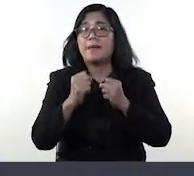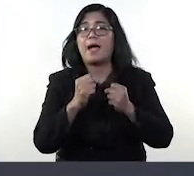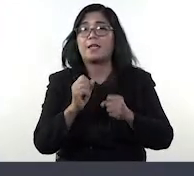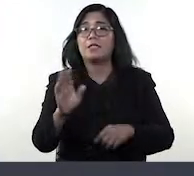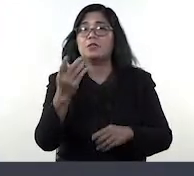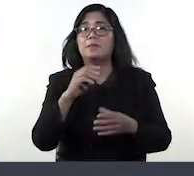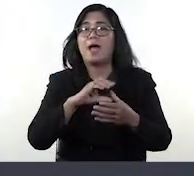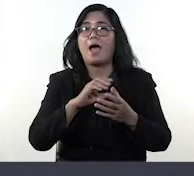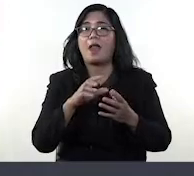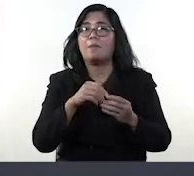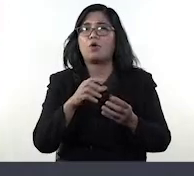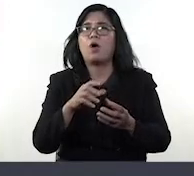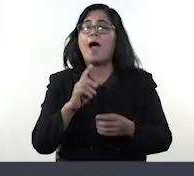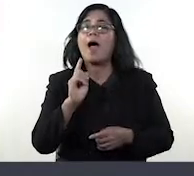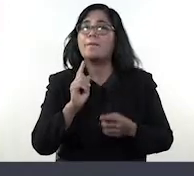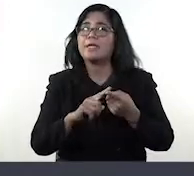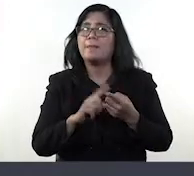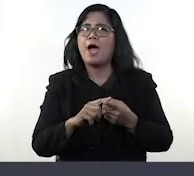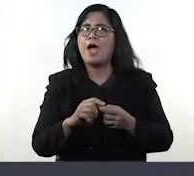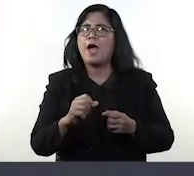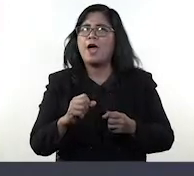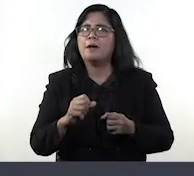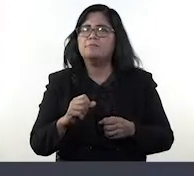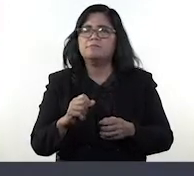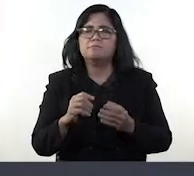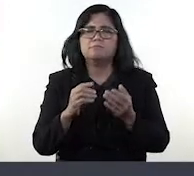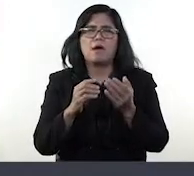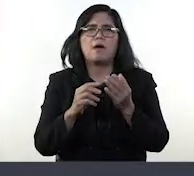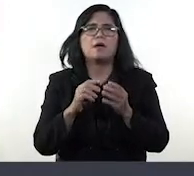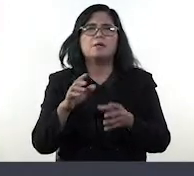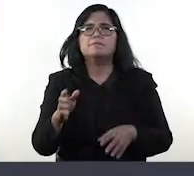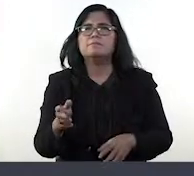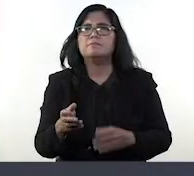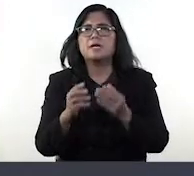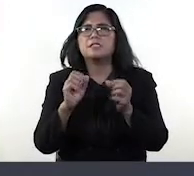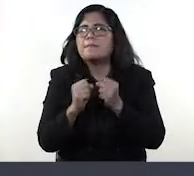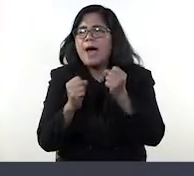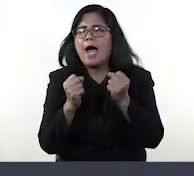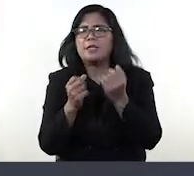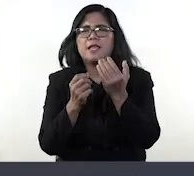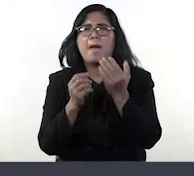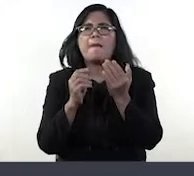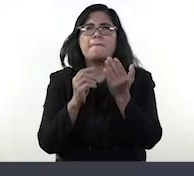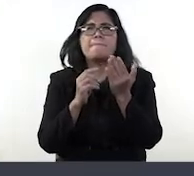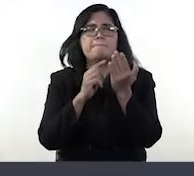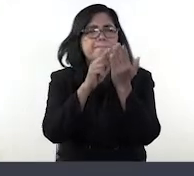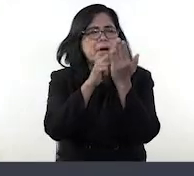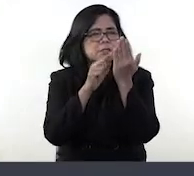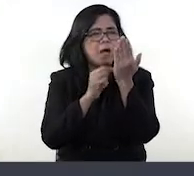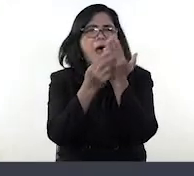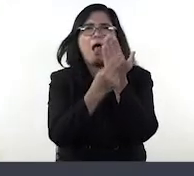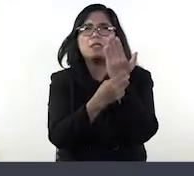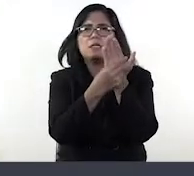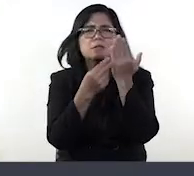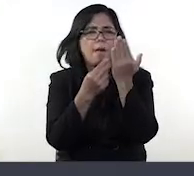bagi mereka hydro yang pertama semangat berdoa Baca Alkitab dari mana kita tahu kita sudah dipimpin roh kita bukan bersemangat